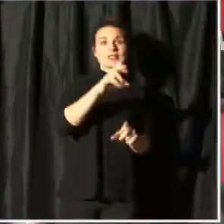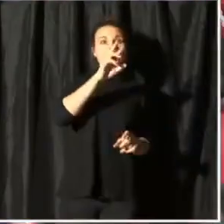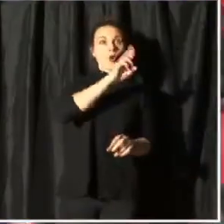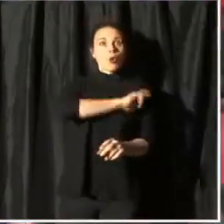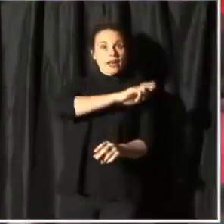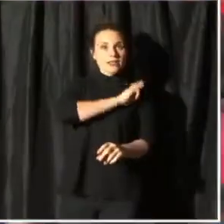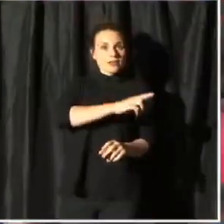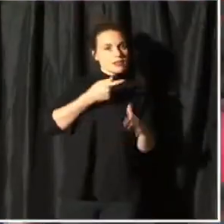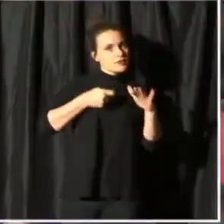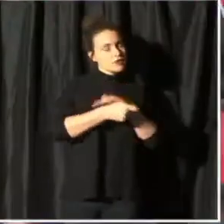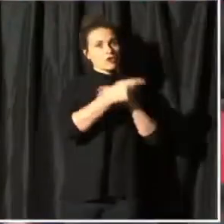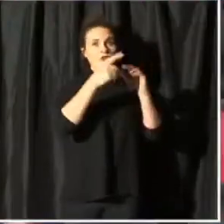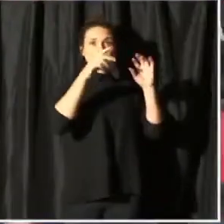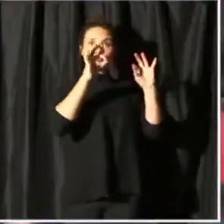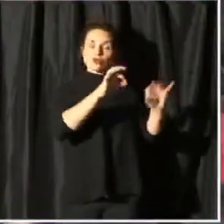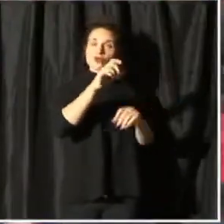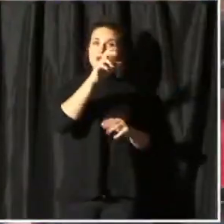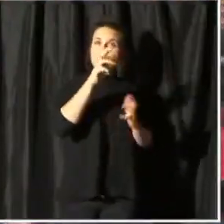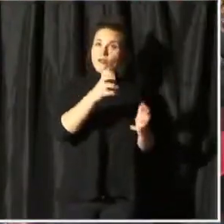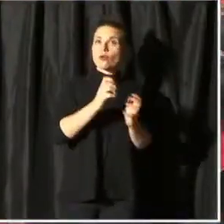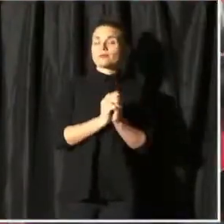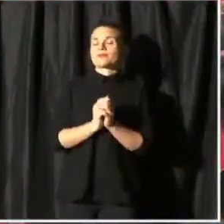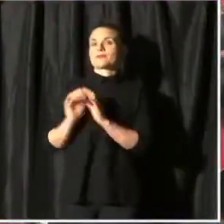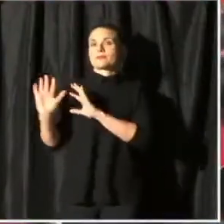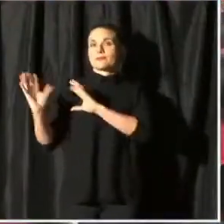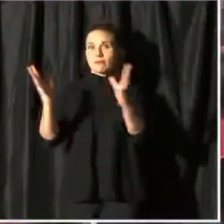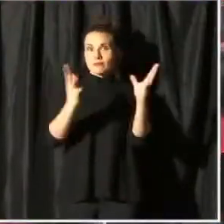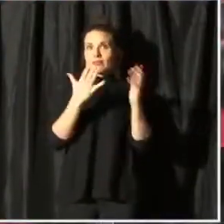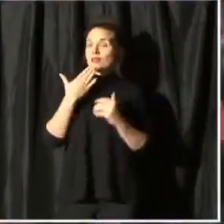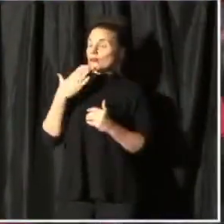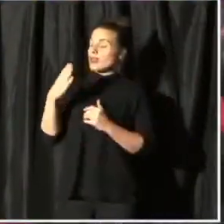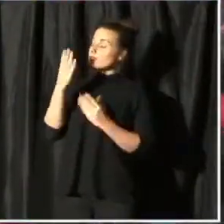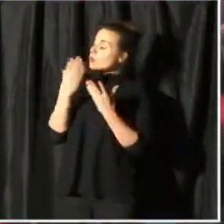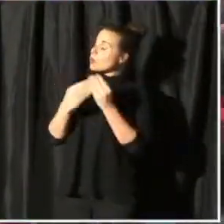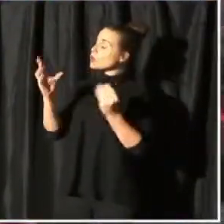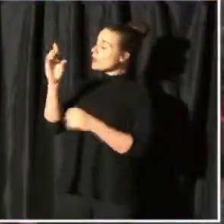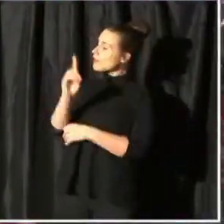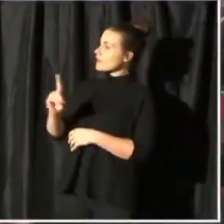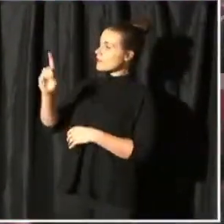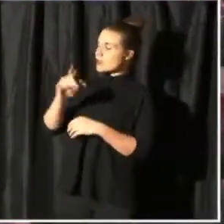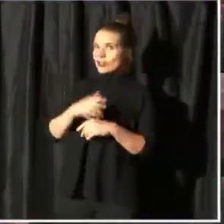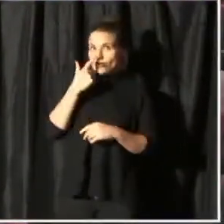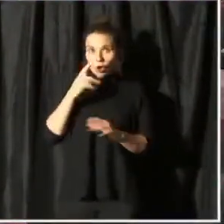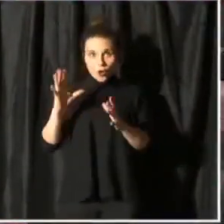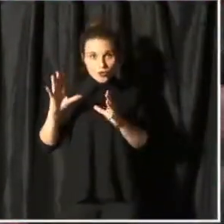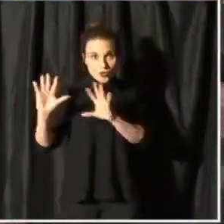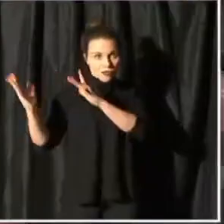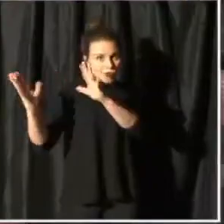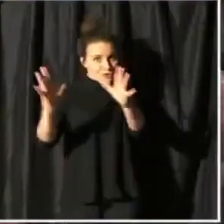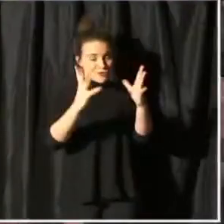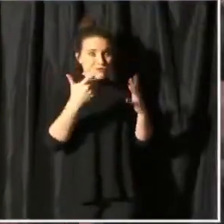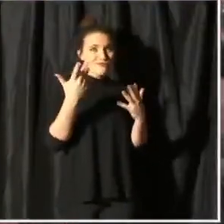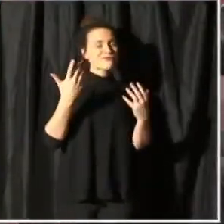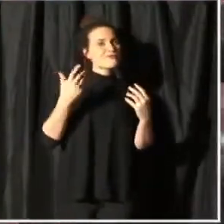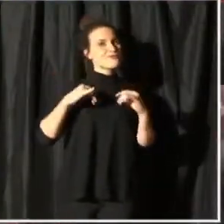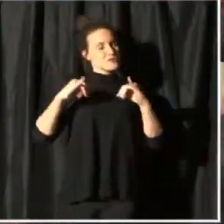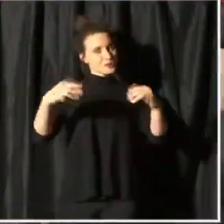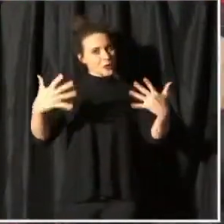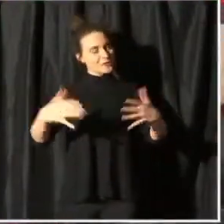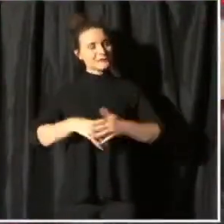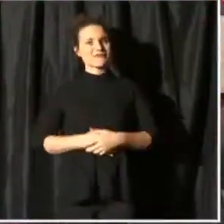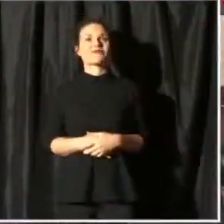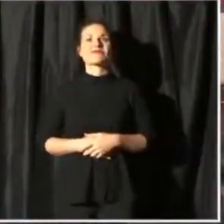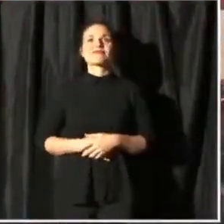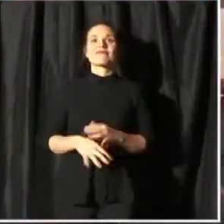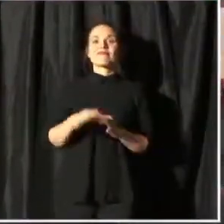super merci beaucoup delphine ya des traits du succès un fabien où